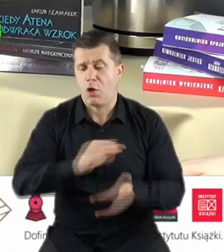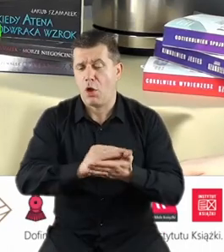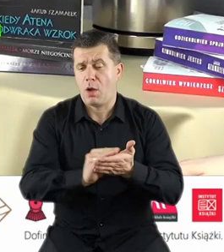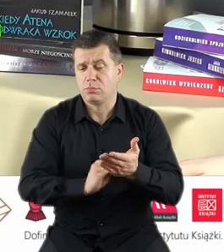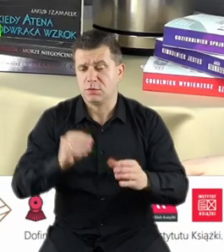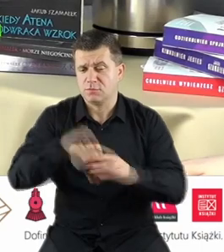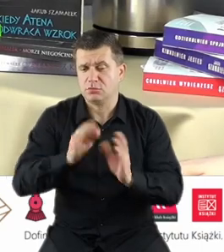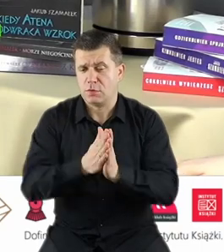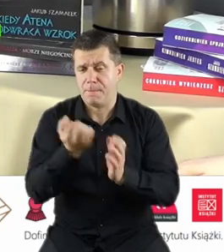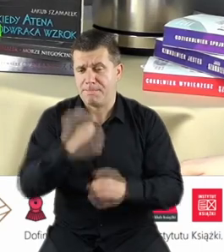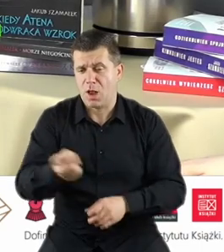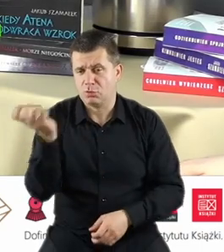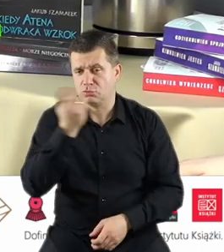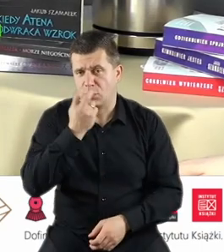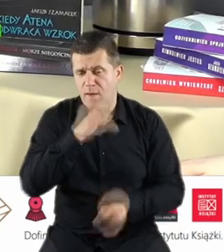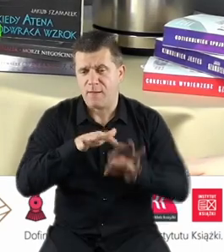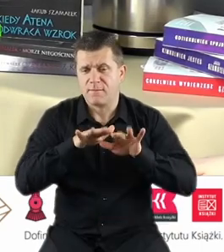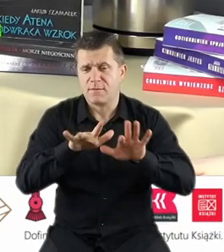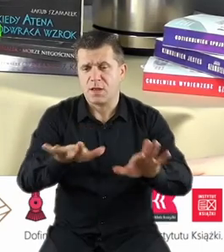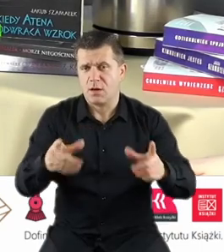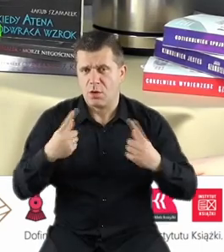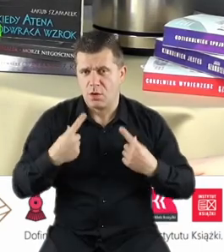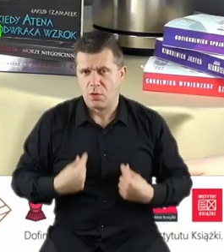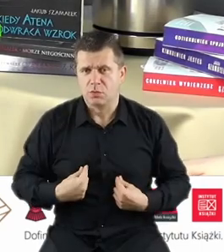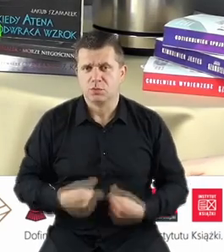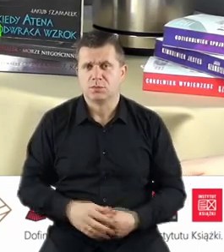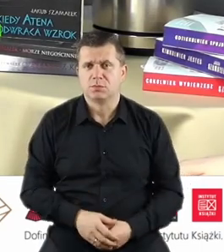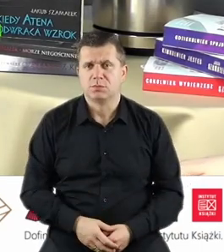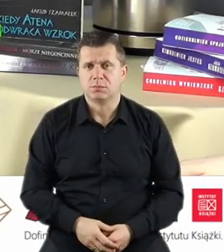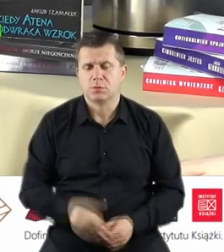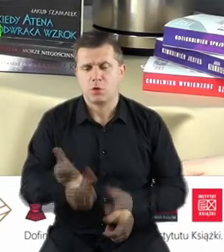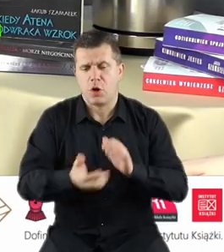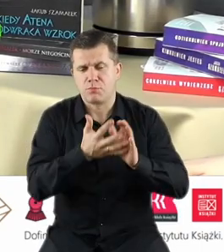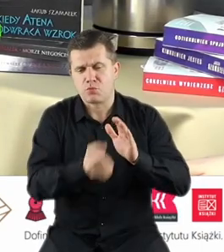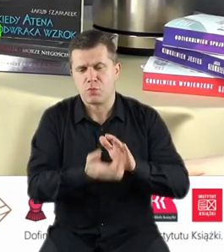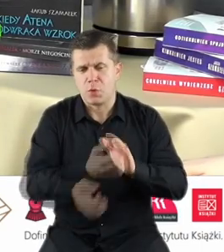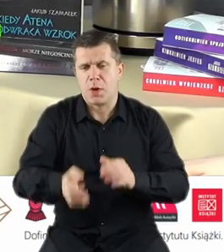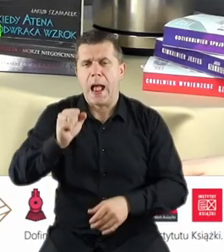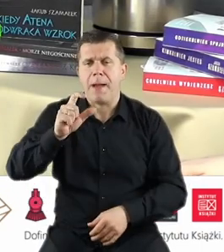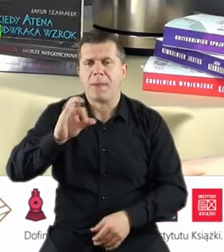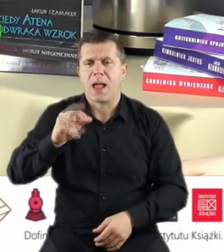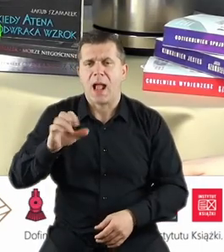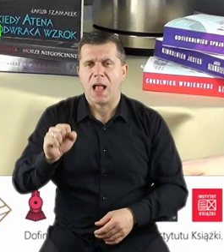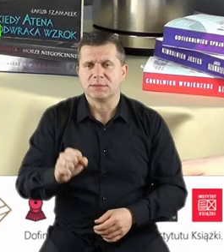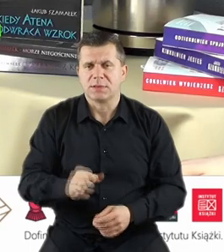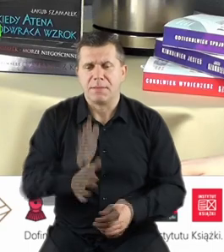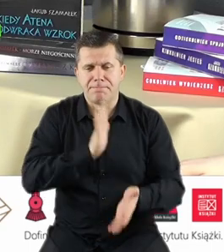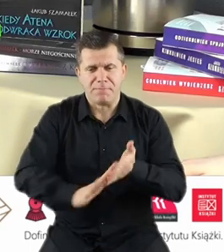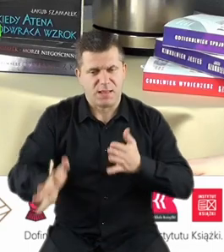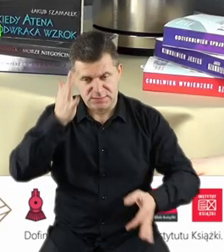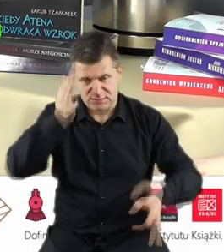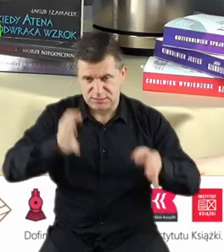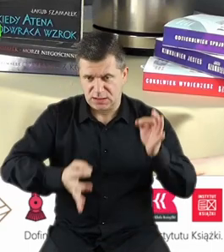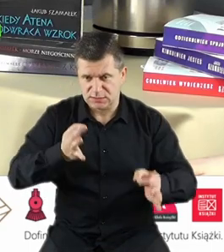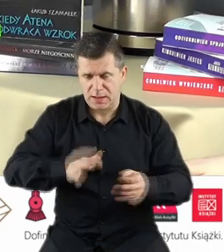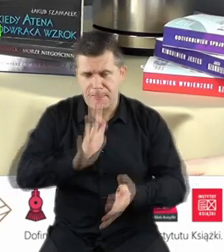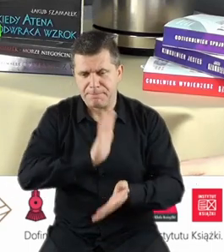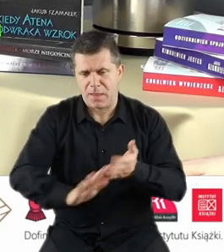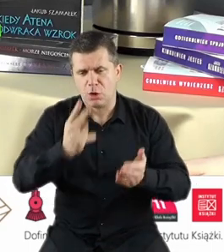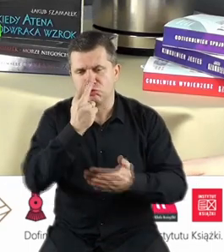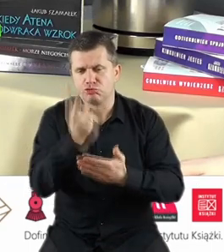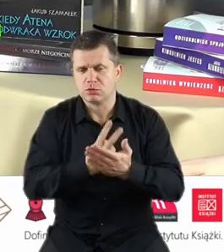bardzo ciekawe, że wielu z nas jakby ściąga te aplikacje tak bez zastanowienia się i bez czytania tych